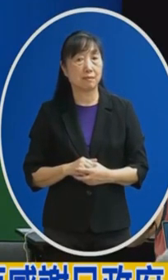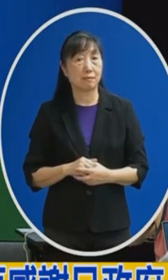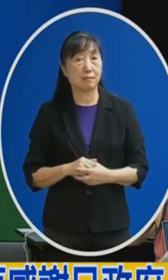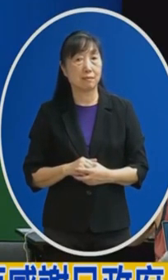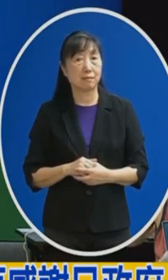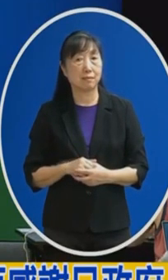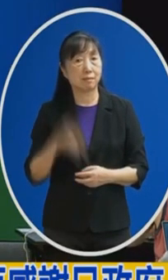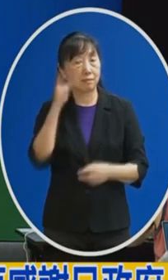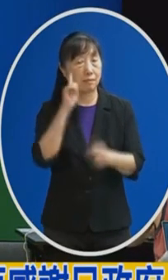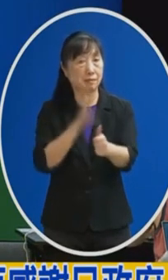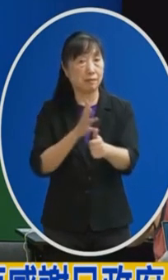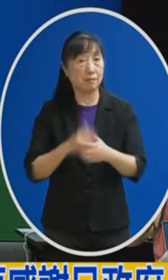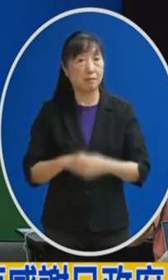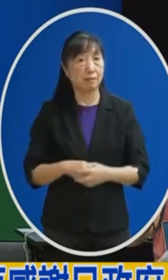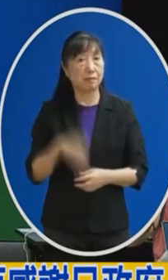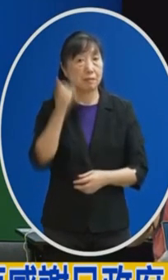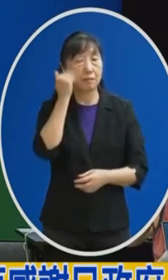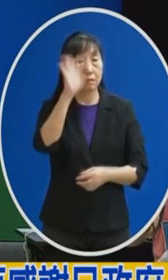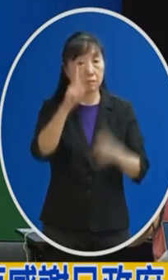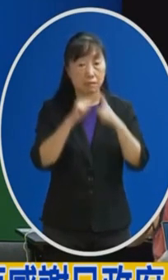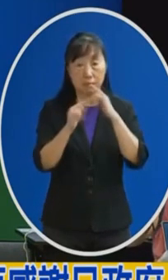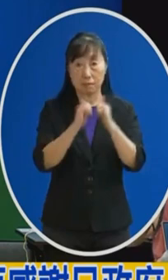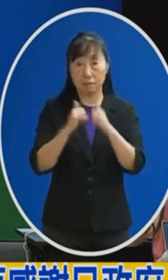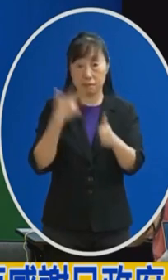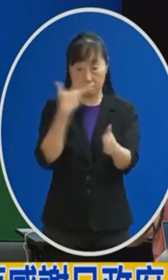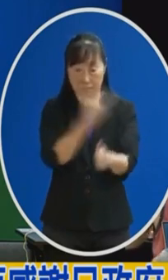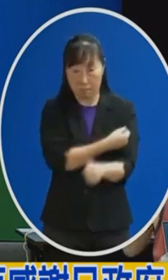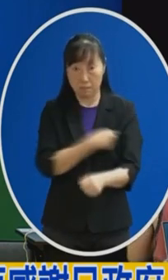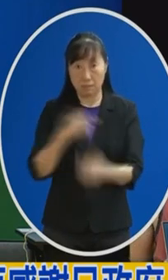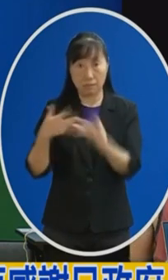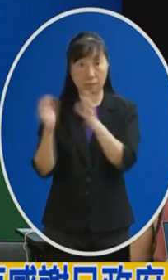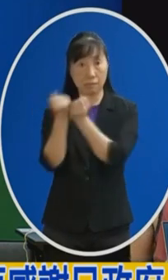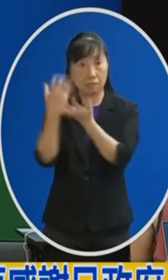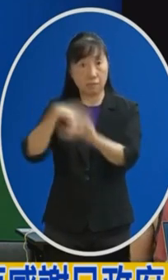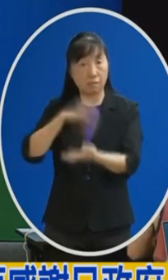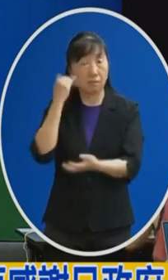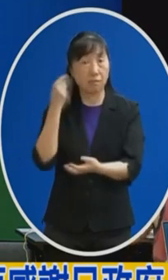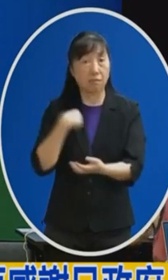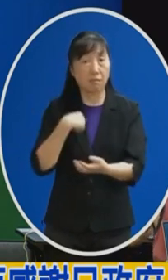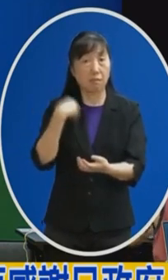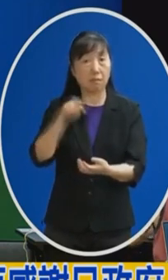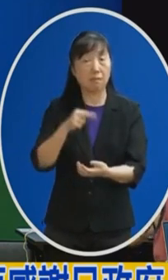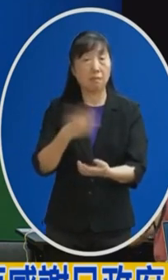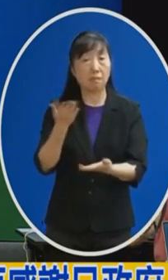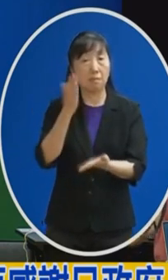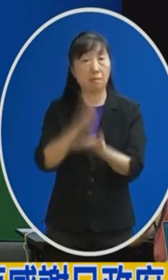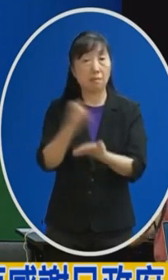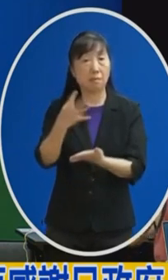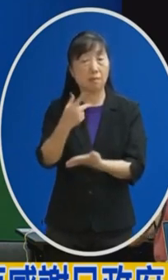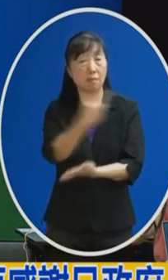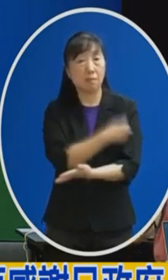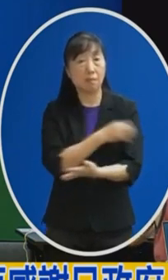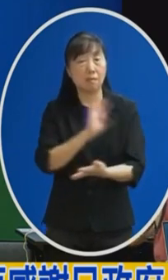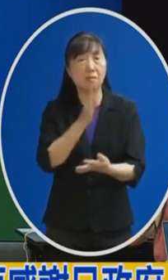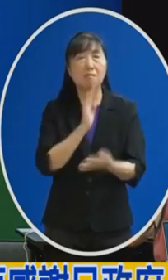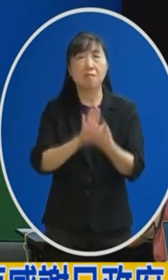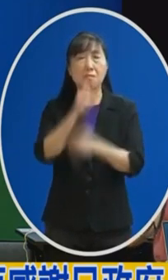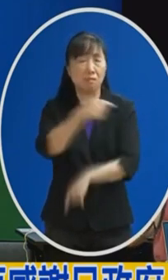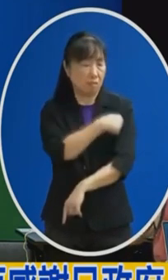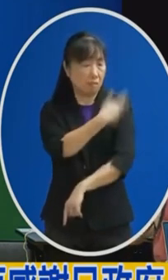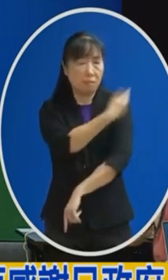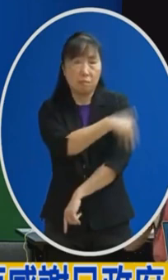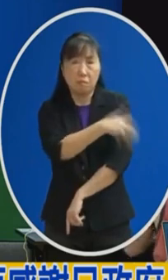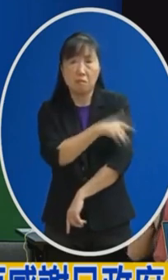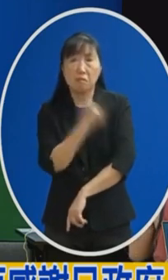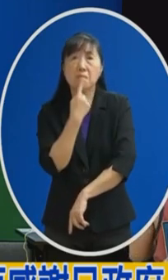想要请教，就是如果有民众打了莫德纳之后没有依照那个规定打止痛针，结果后来出血了，如果没有照这访